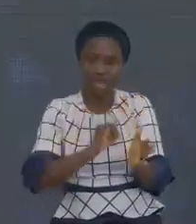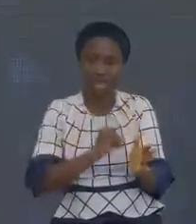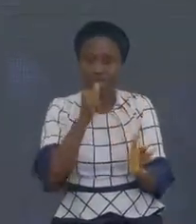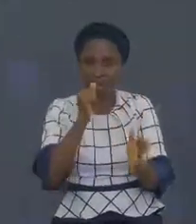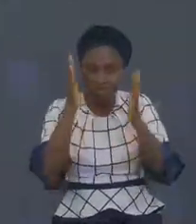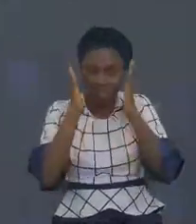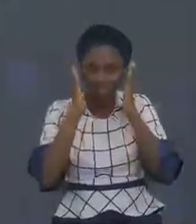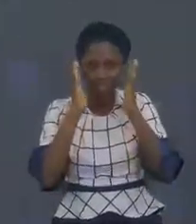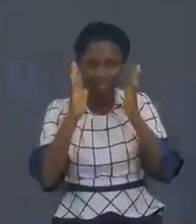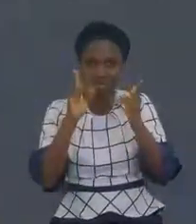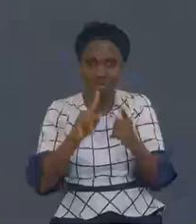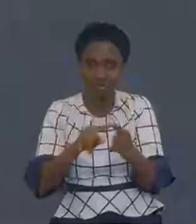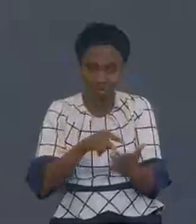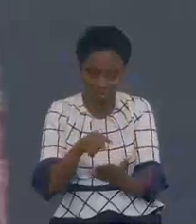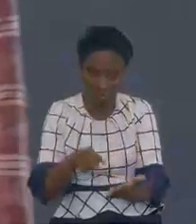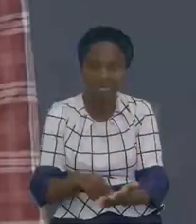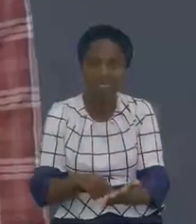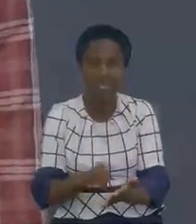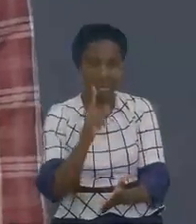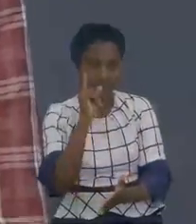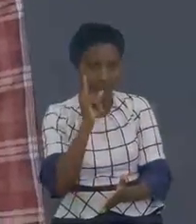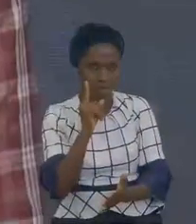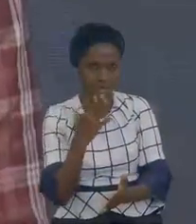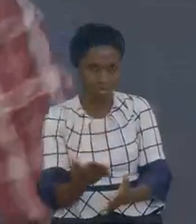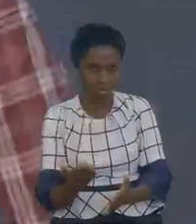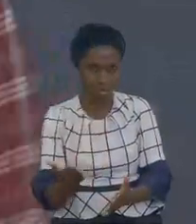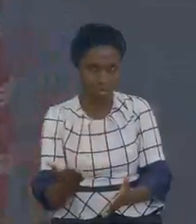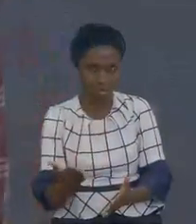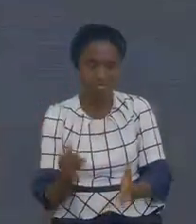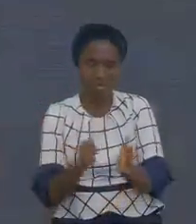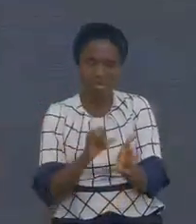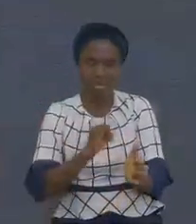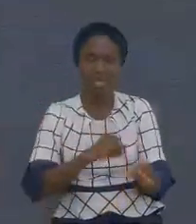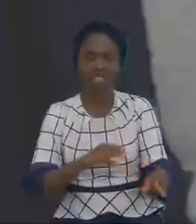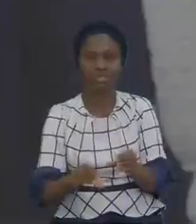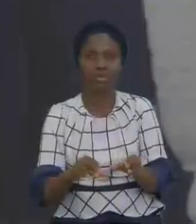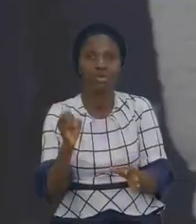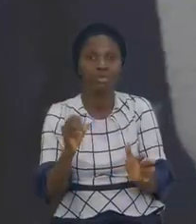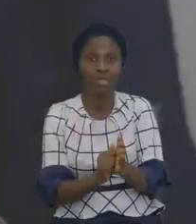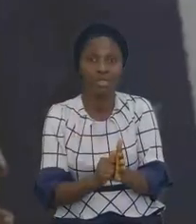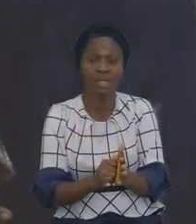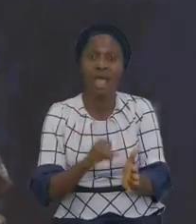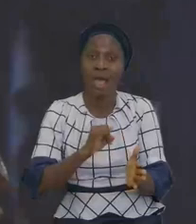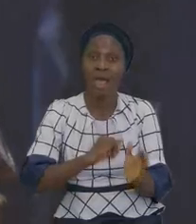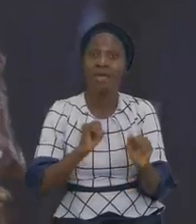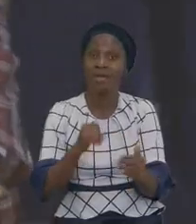seule chose que je fais, afin d'atteindre la terre plus haute.